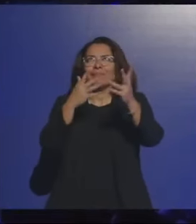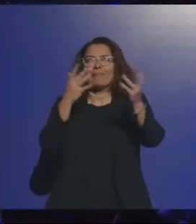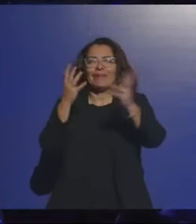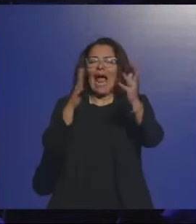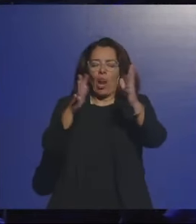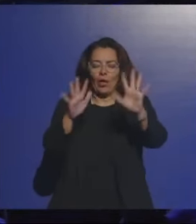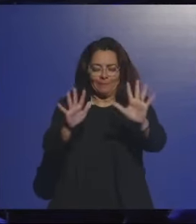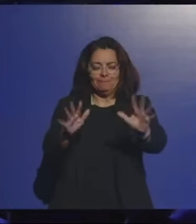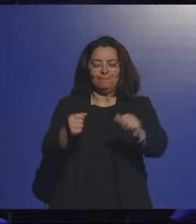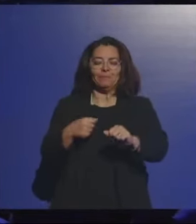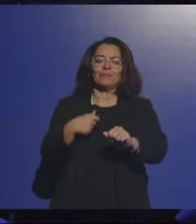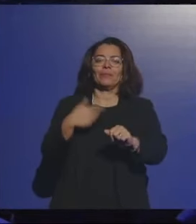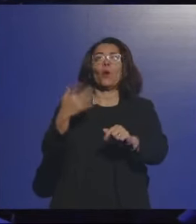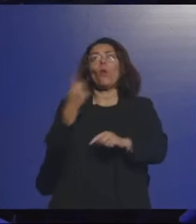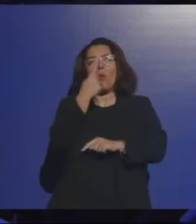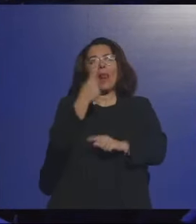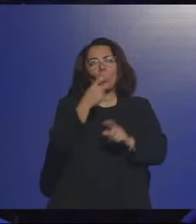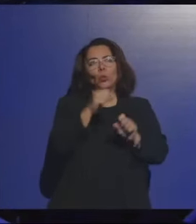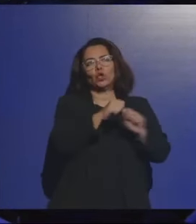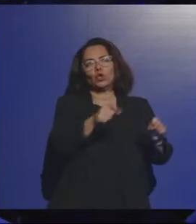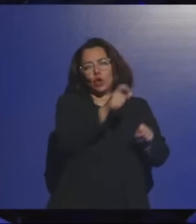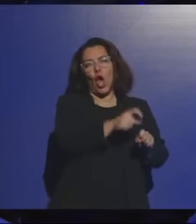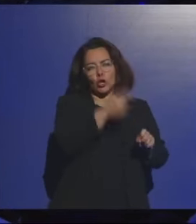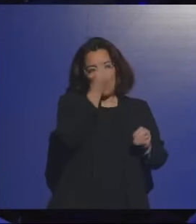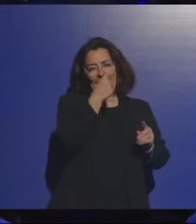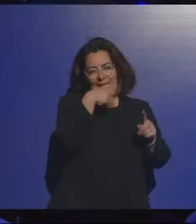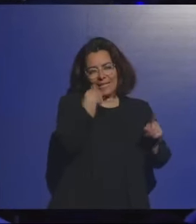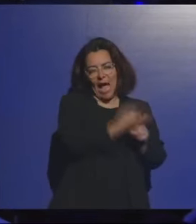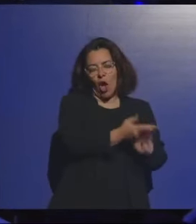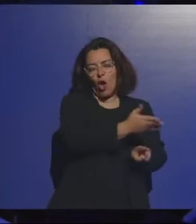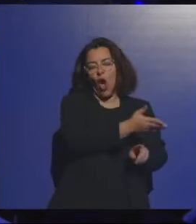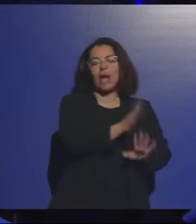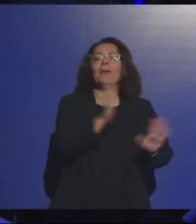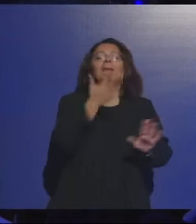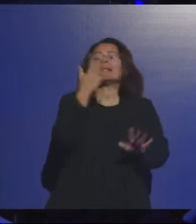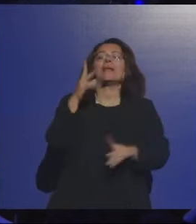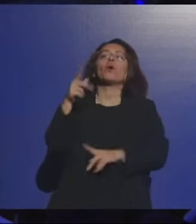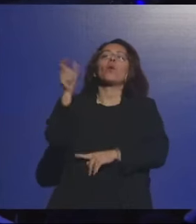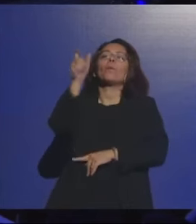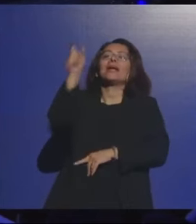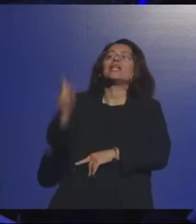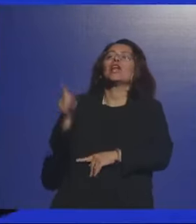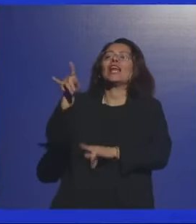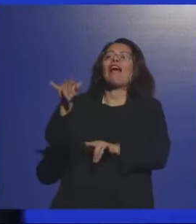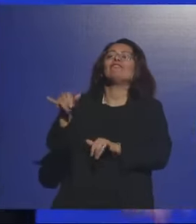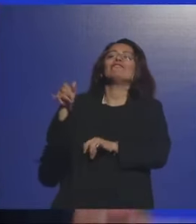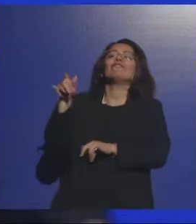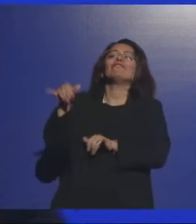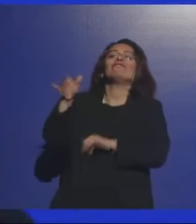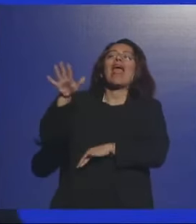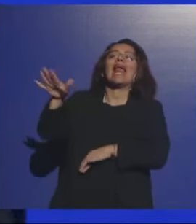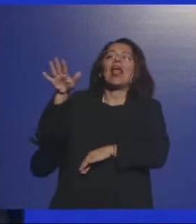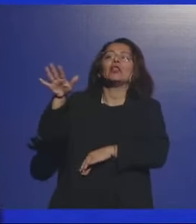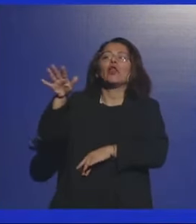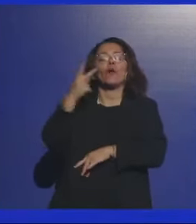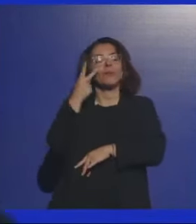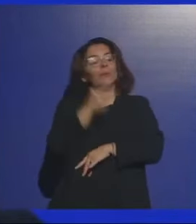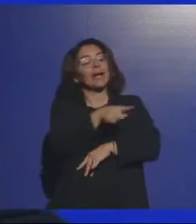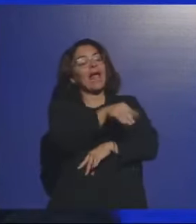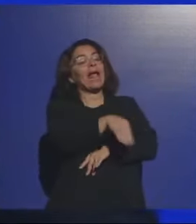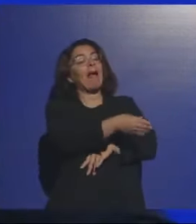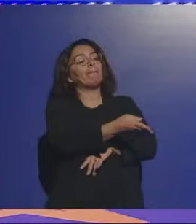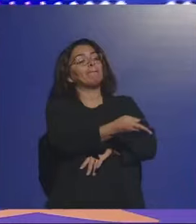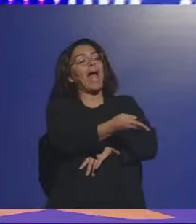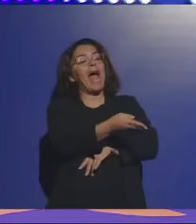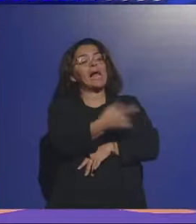alcuni per alcuni stronzi ancora così eh uno del Veneto non sopporta uno della campagna non si sa perché